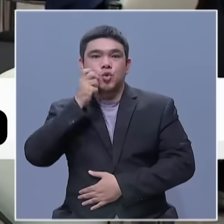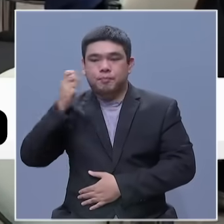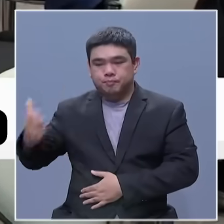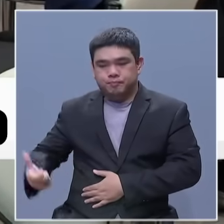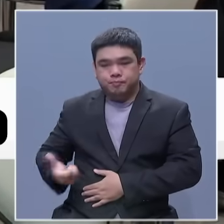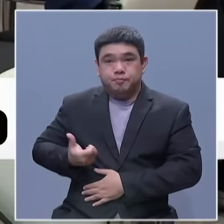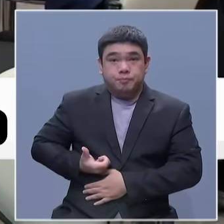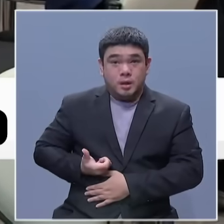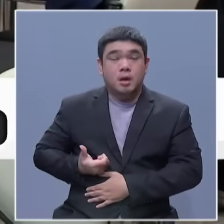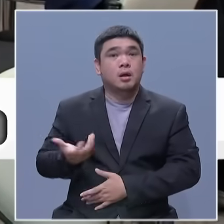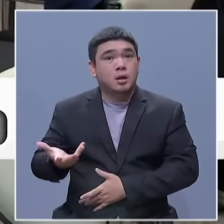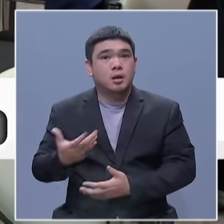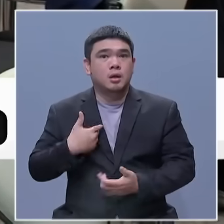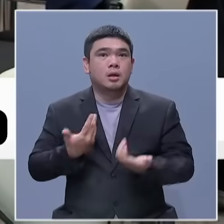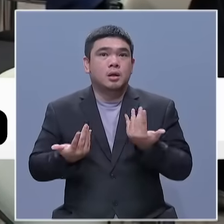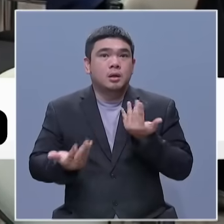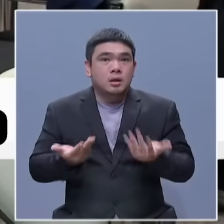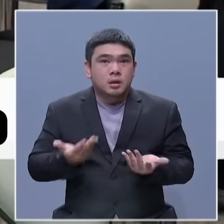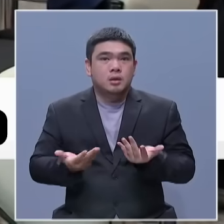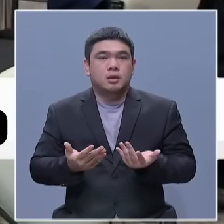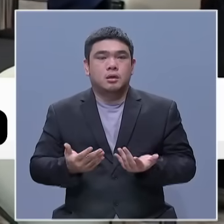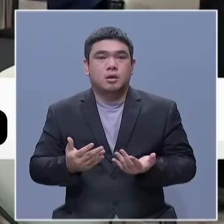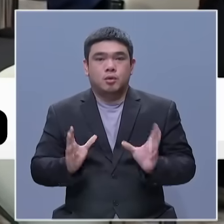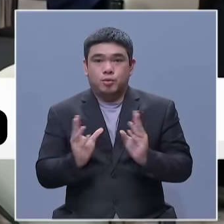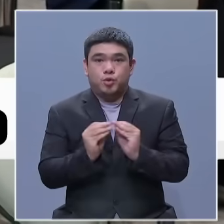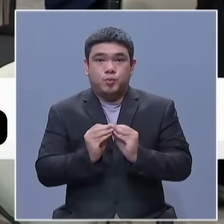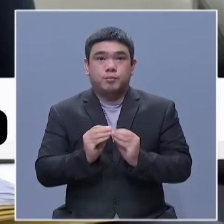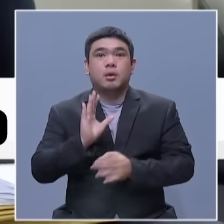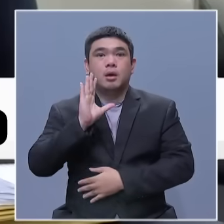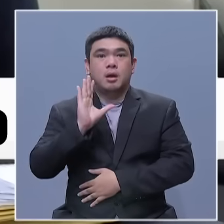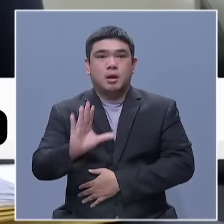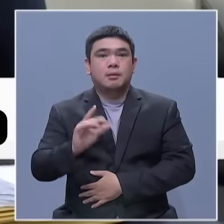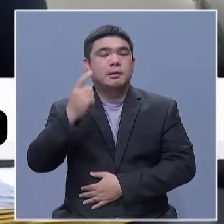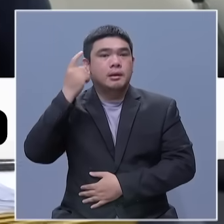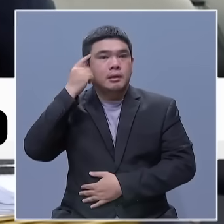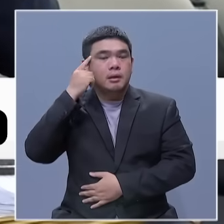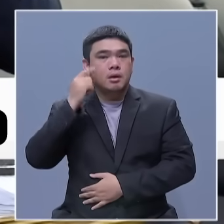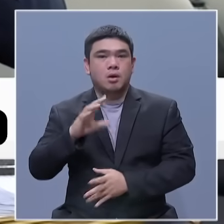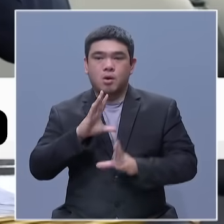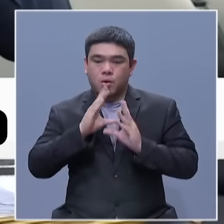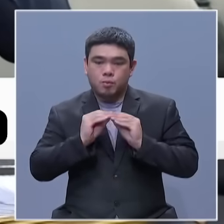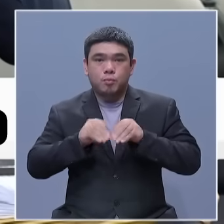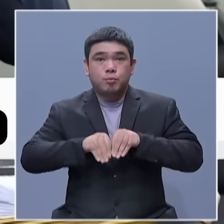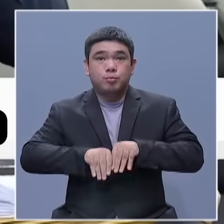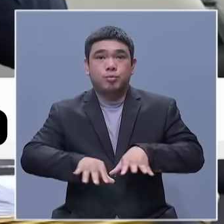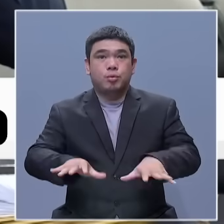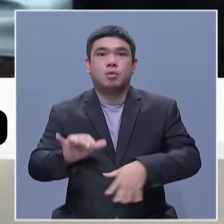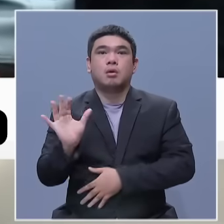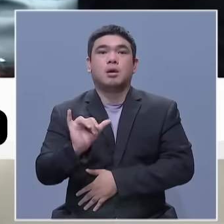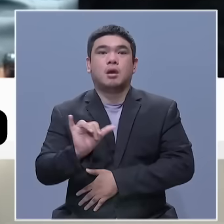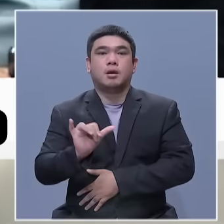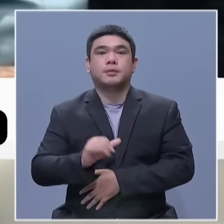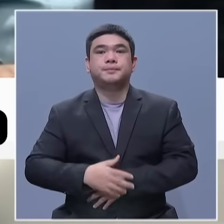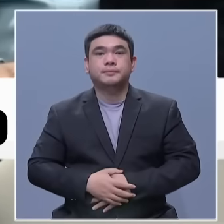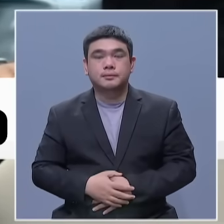พท์มือถือหรือเครื่องมือสื่อสารเข้าไปในห้องประชุมก็คือคิดว่าคงไม่อยากให้ข้อมูลอะไรเนี่ยมันเล็ดลอดออกมาเลยคุณจอยท่านผู้ช